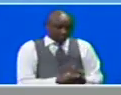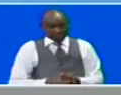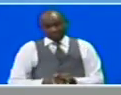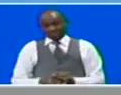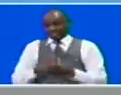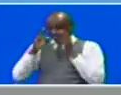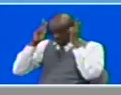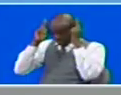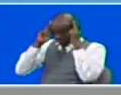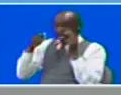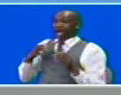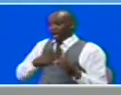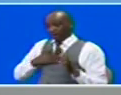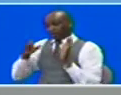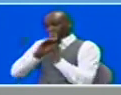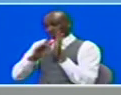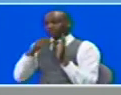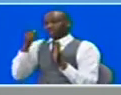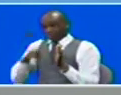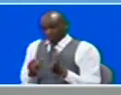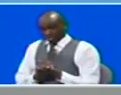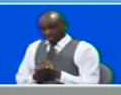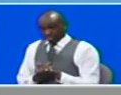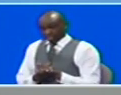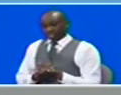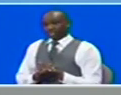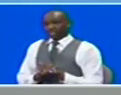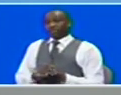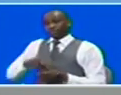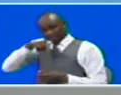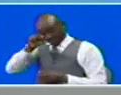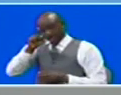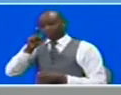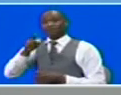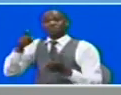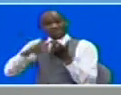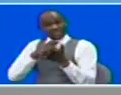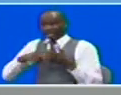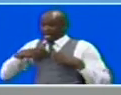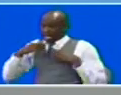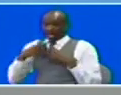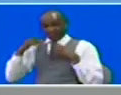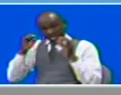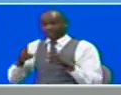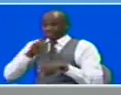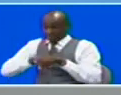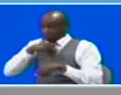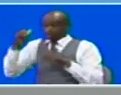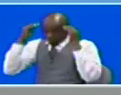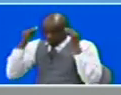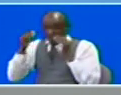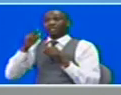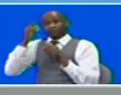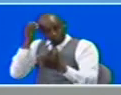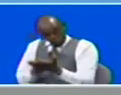Mashirima, katiba yetu inasema ya kwamba kuna ile inasema ya kwamba wewe uko innocent until ukue proven guilty. Inamaanisha